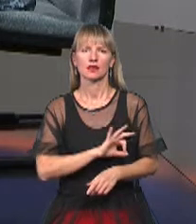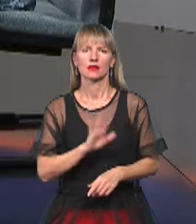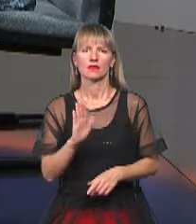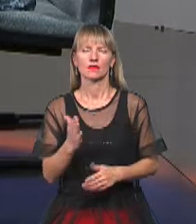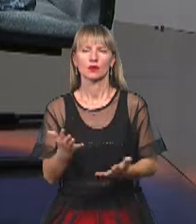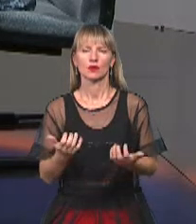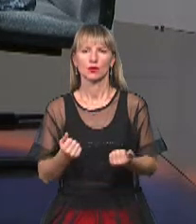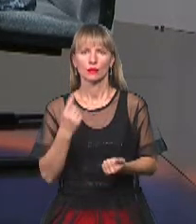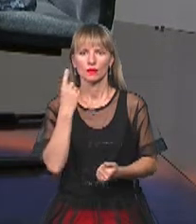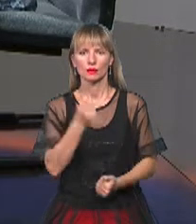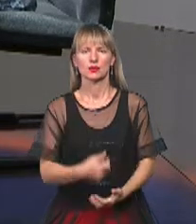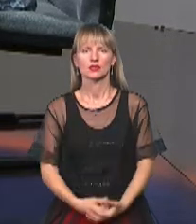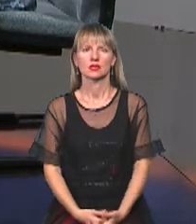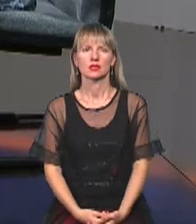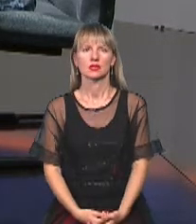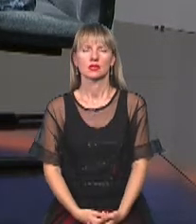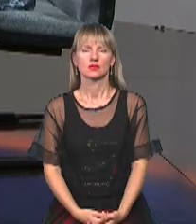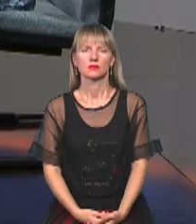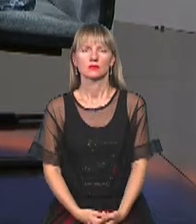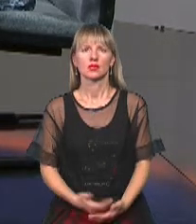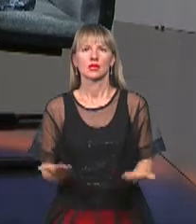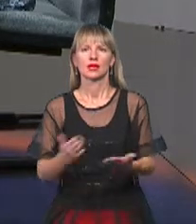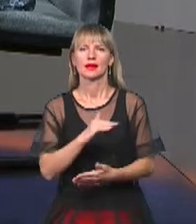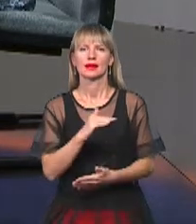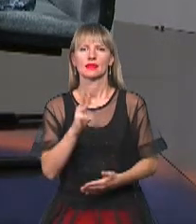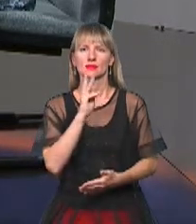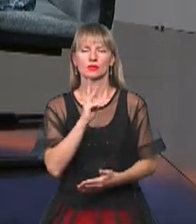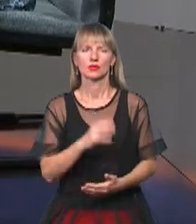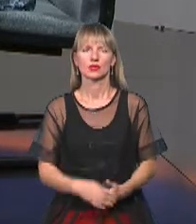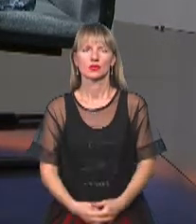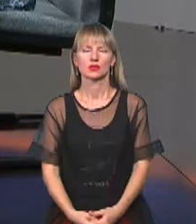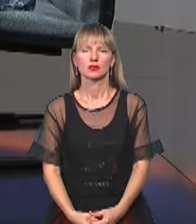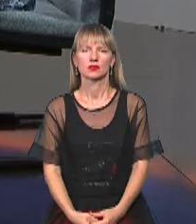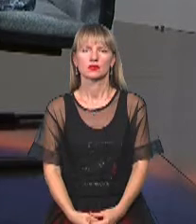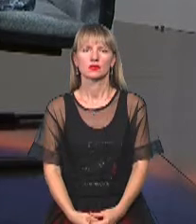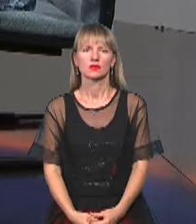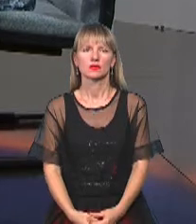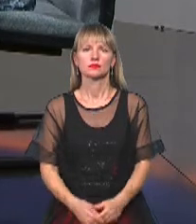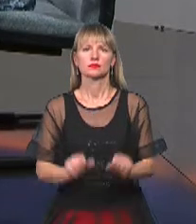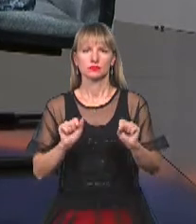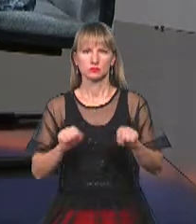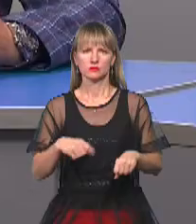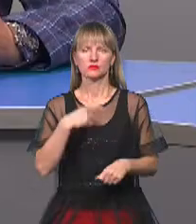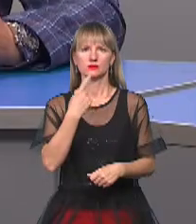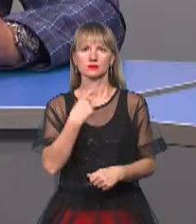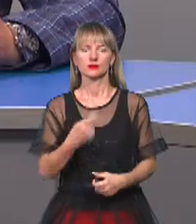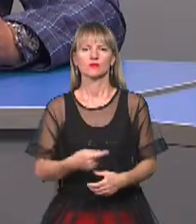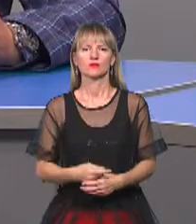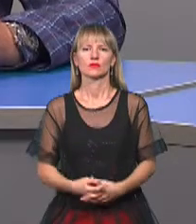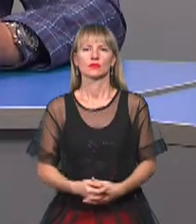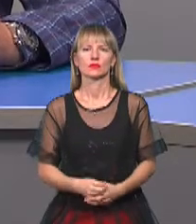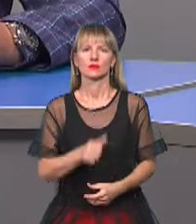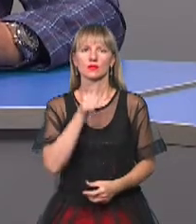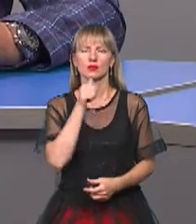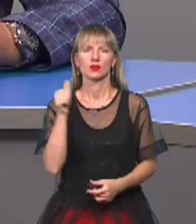прийомі дзвінків. А яку зарплатню, рівень зарплатні пропонуєте? Можемо про це говорити? Так, ми можемо про це говорити. Зараз минулоріч